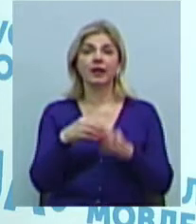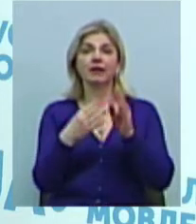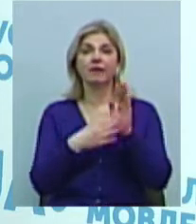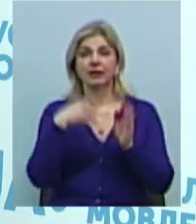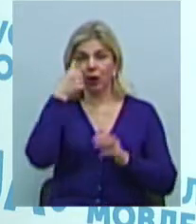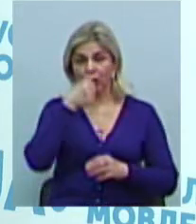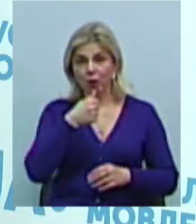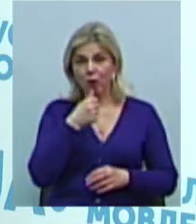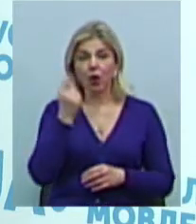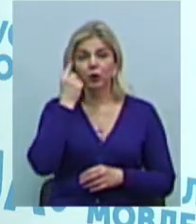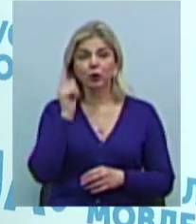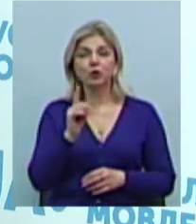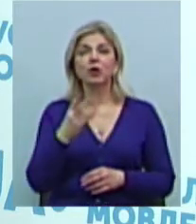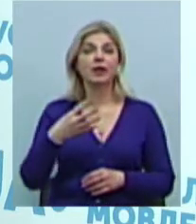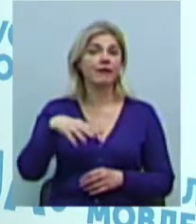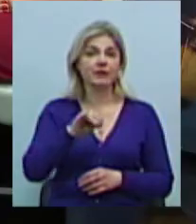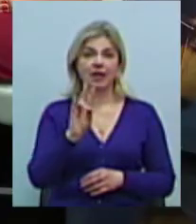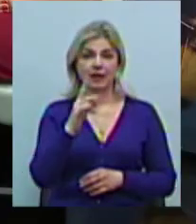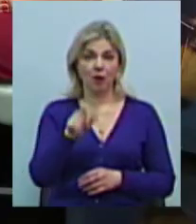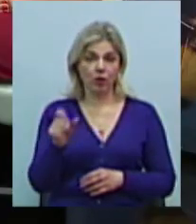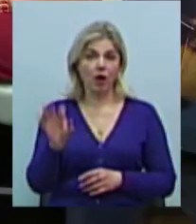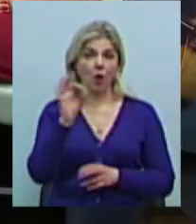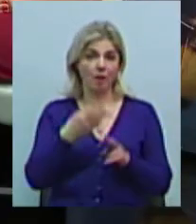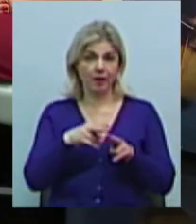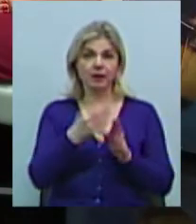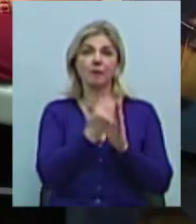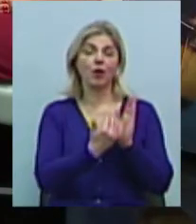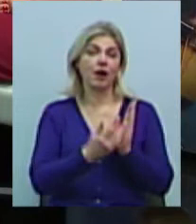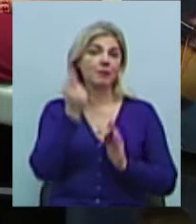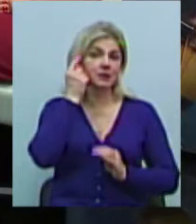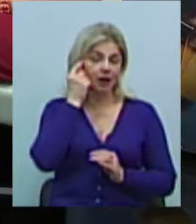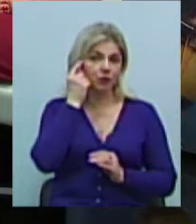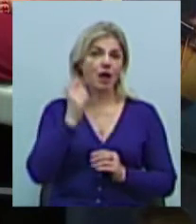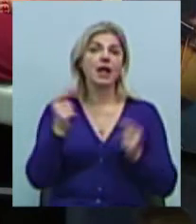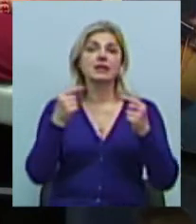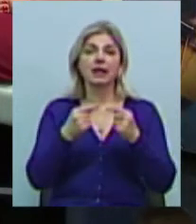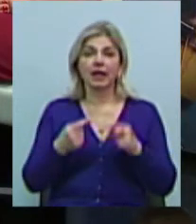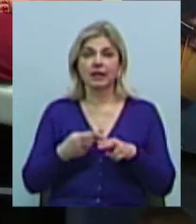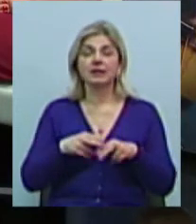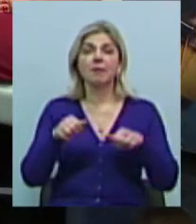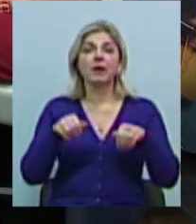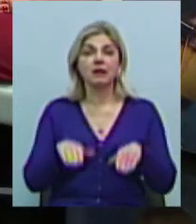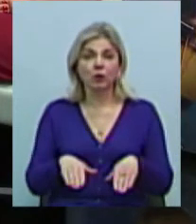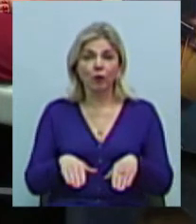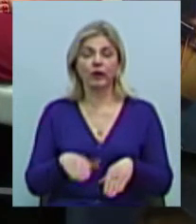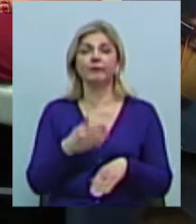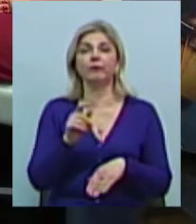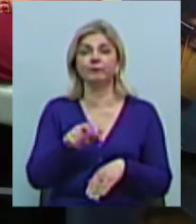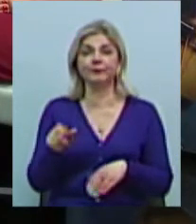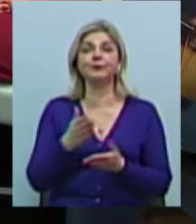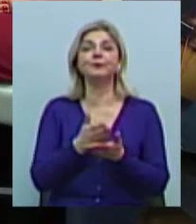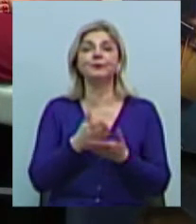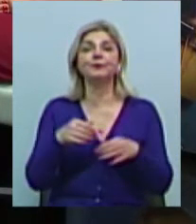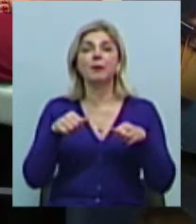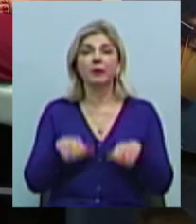Це з 1 січня 2019 року. Я думаю, що, можливо, і не всі миколаївці про неї знають. А саме згідно цієї постанови, вони мають право,